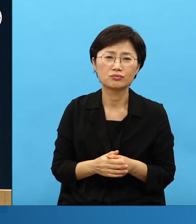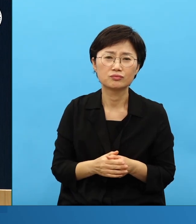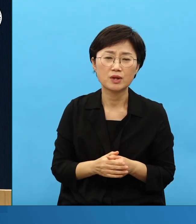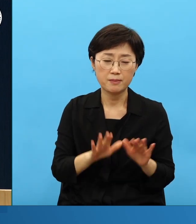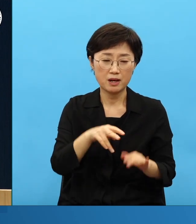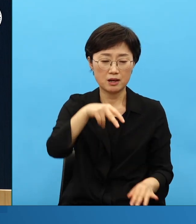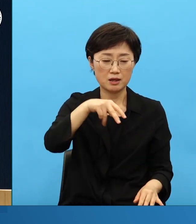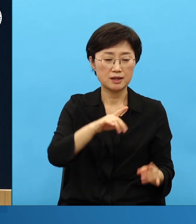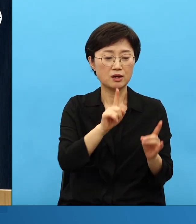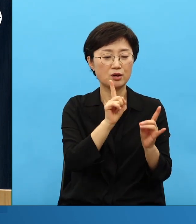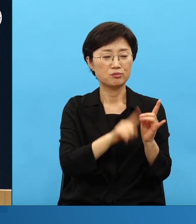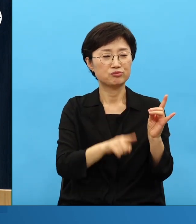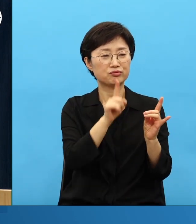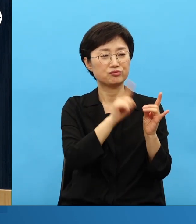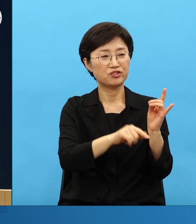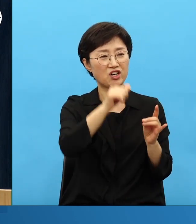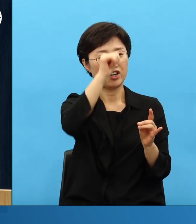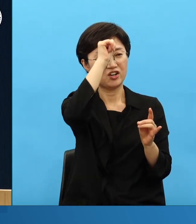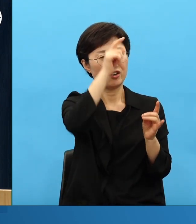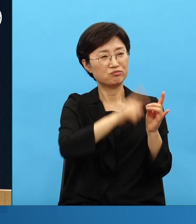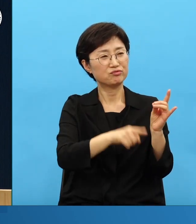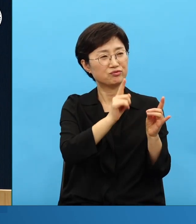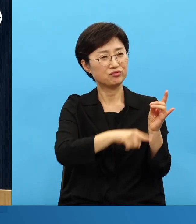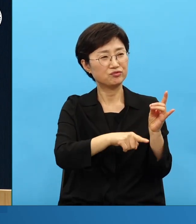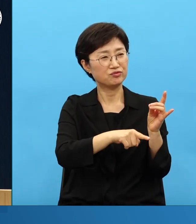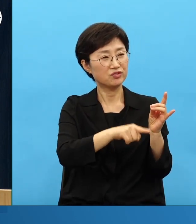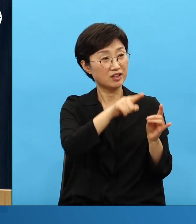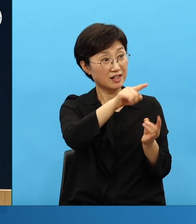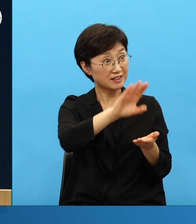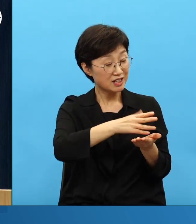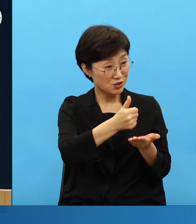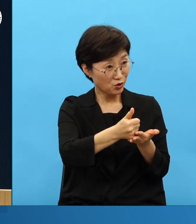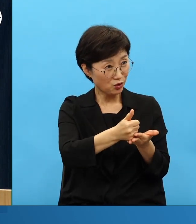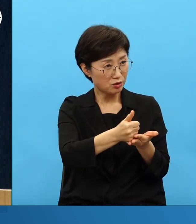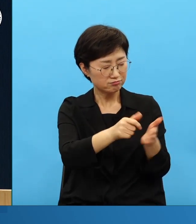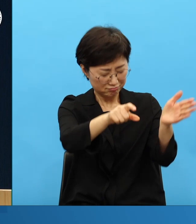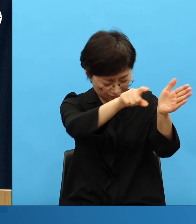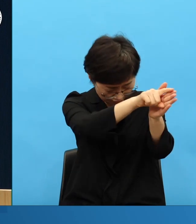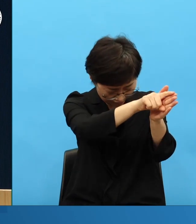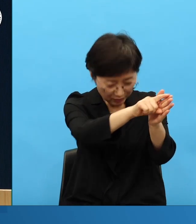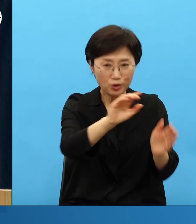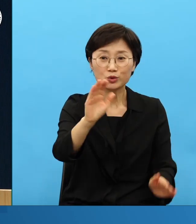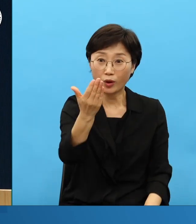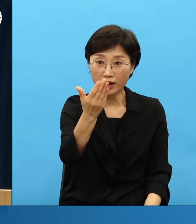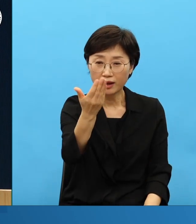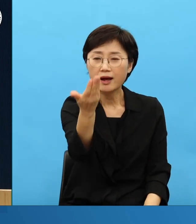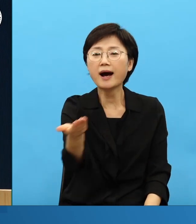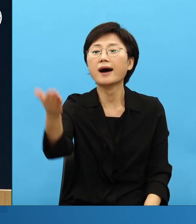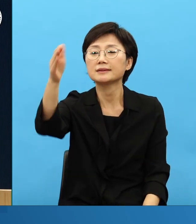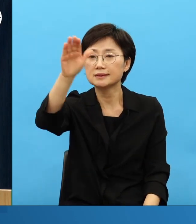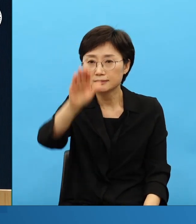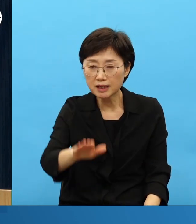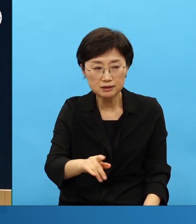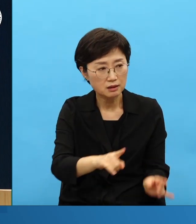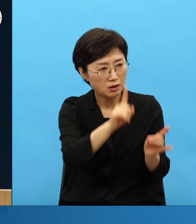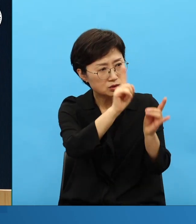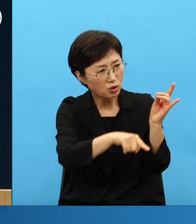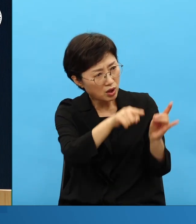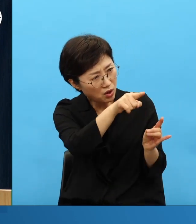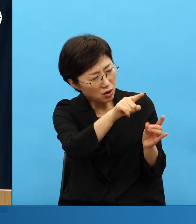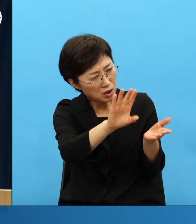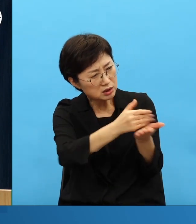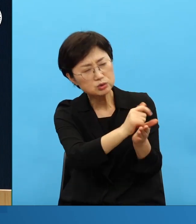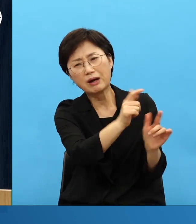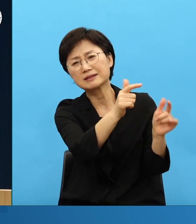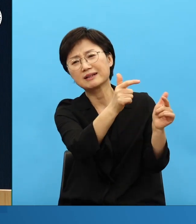석가가 그리스도고 누구는 석가 그리스도를 믿어야 되겠죠. If Siddhartha Gautama is the Christ, we should believe in him. 아닙니다. No. 하나님이